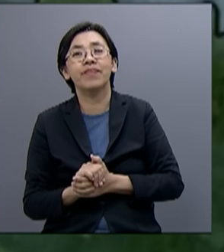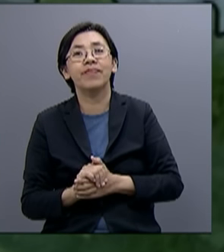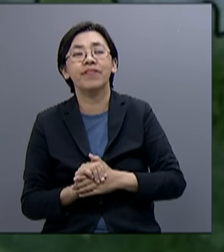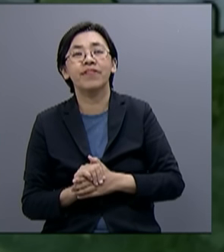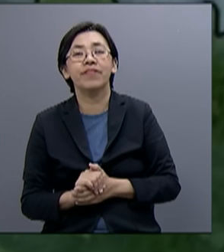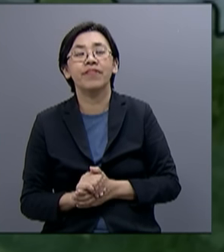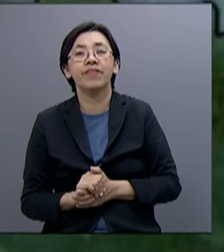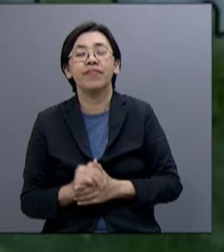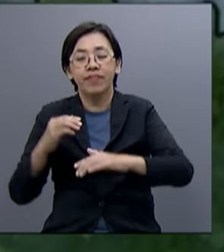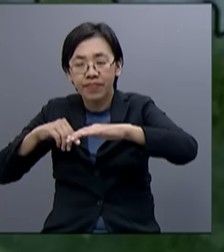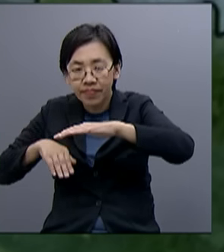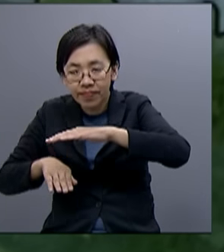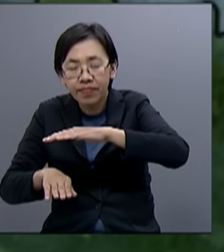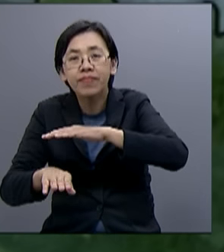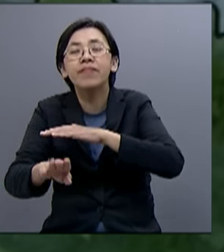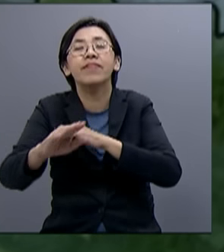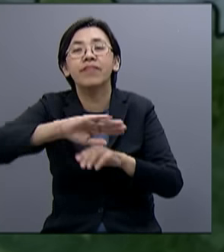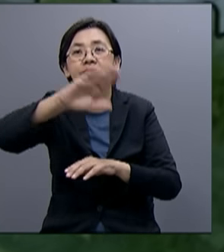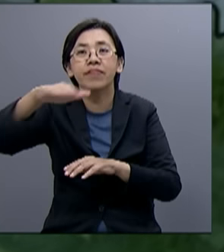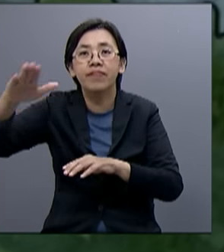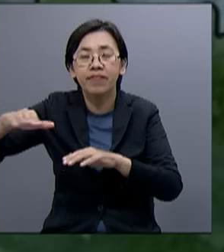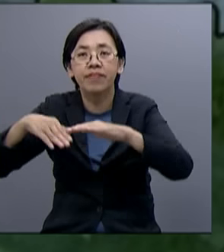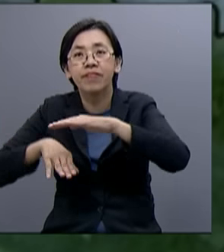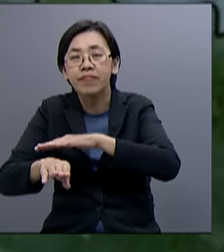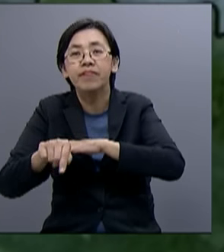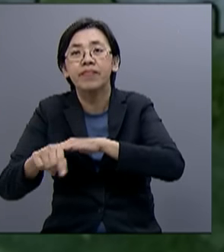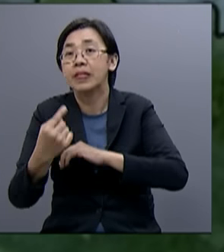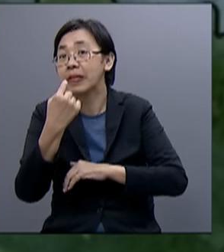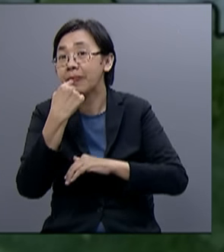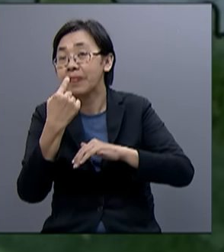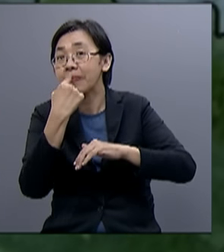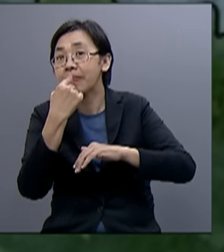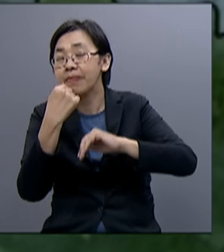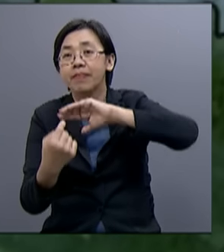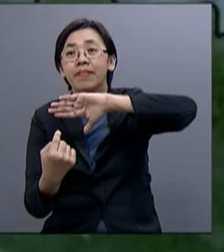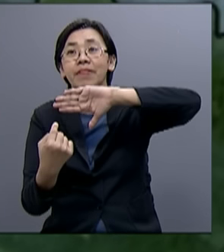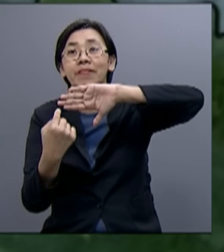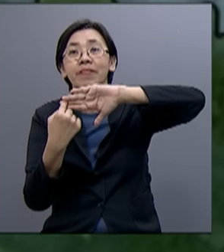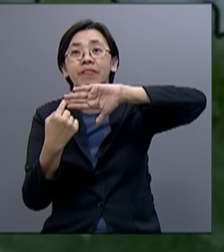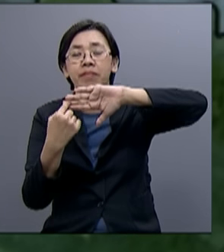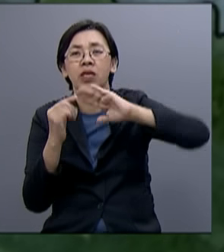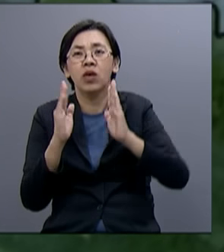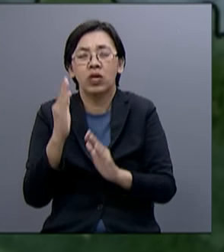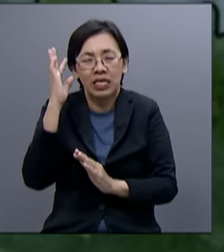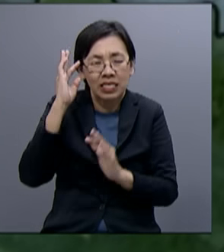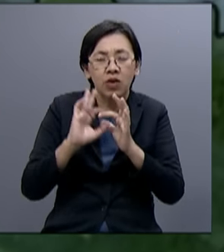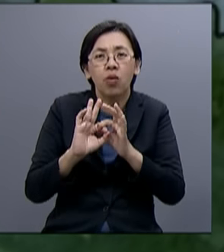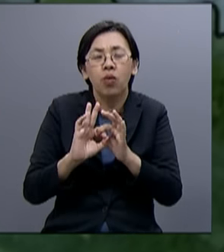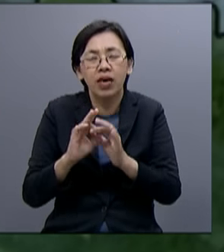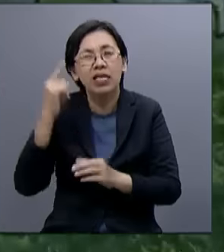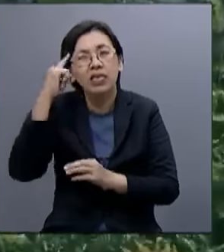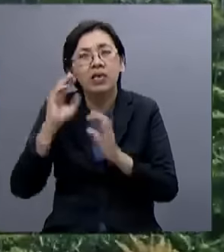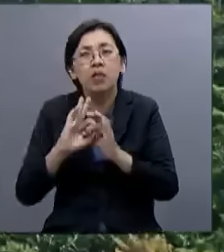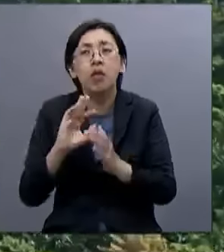มป่าเขาใหญ่ทับลาณทั้ง 4จุดอันนี้เองค่ะ คือขอกรโนแรกของนักออนิรักษ์นั่นก็คือว่า